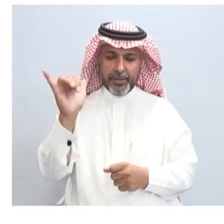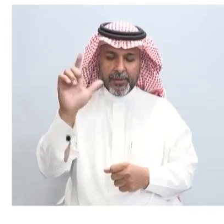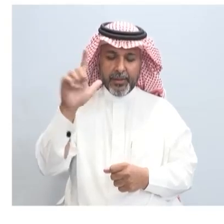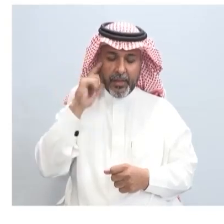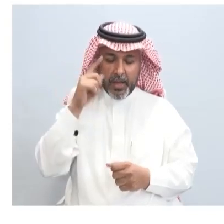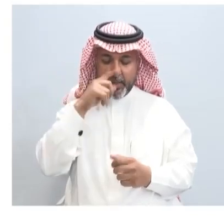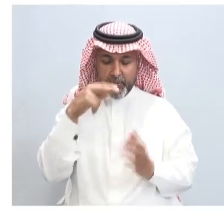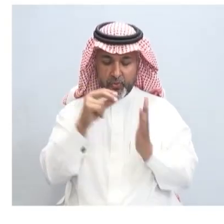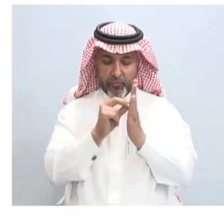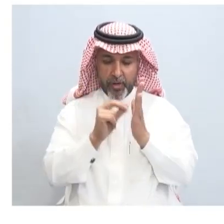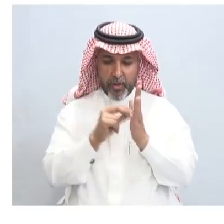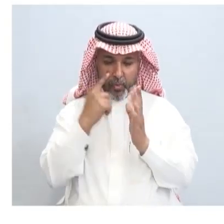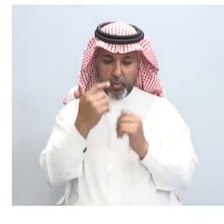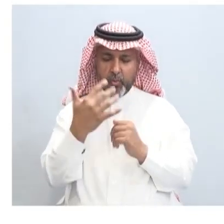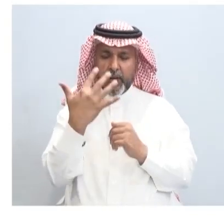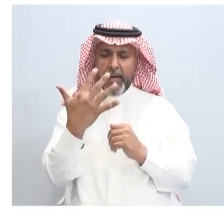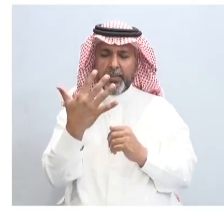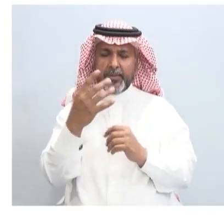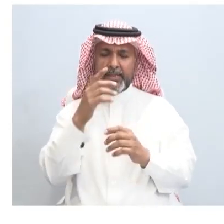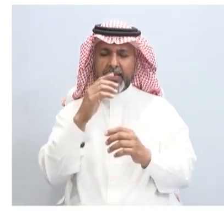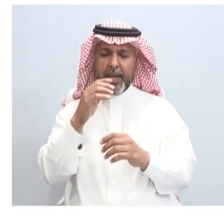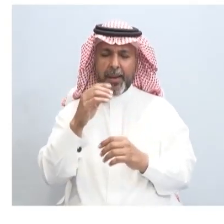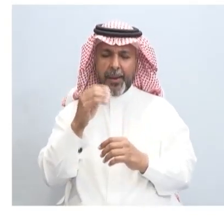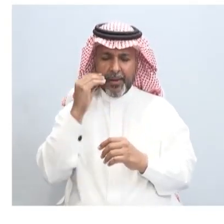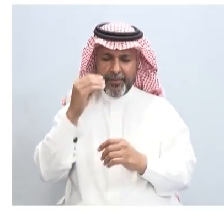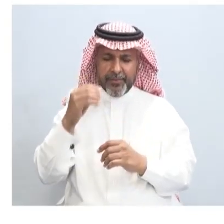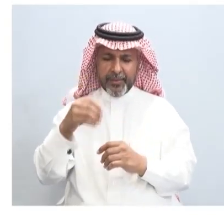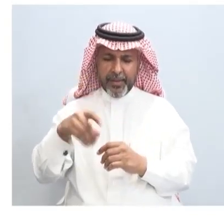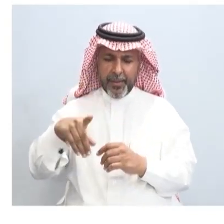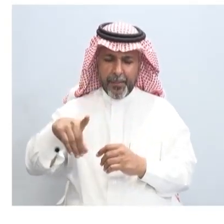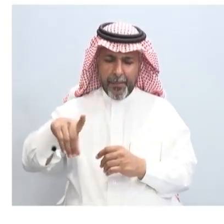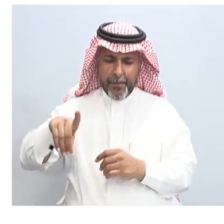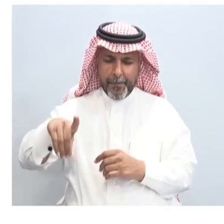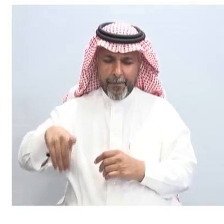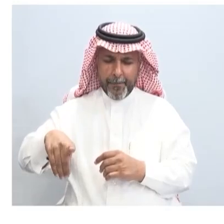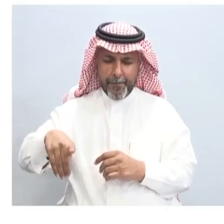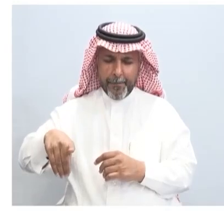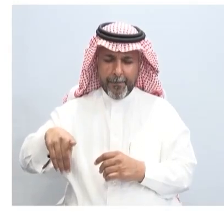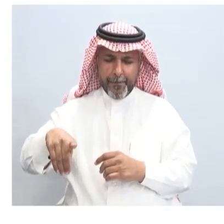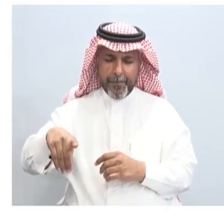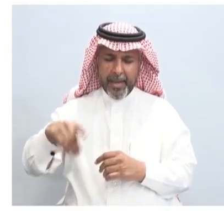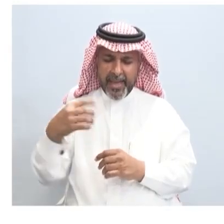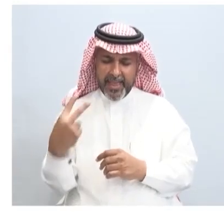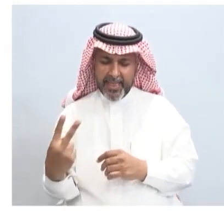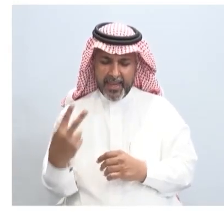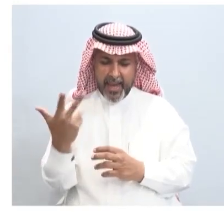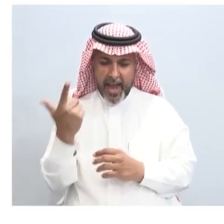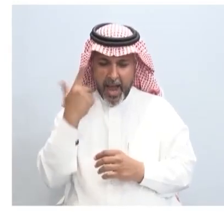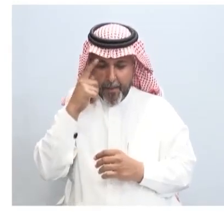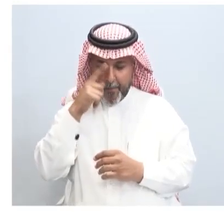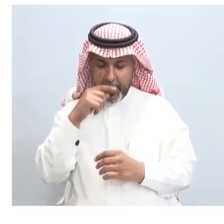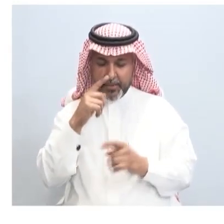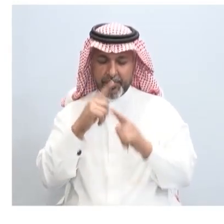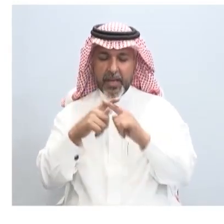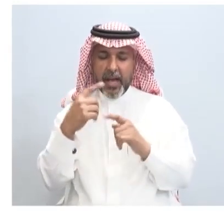ابغاك تحسب لي 5 في 2 فبالتالي بامكانك تاخذ عددين ابتداء من الخمسه فتقول 5 ض 4 بهذا الشكل